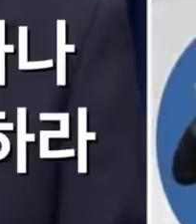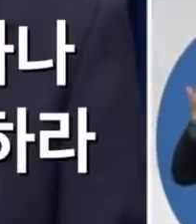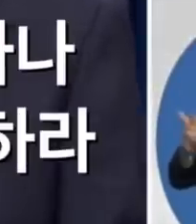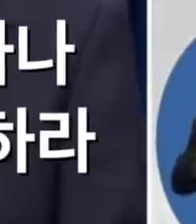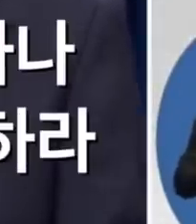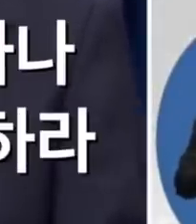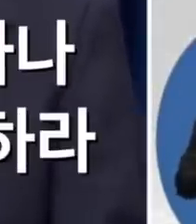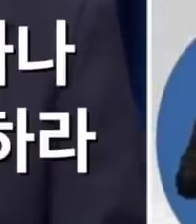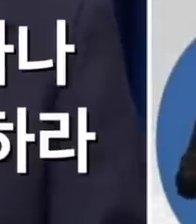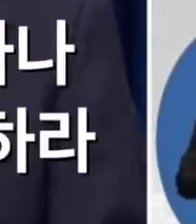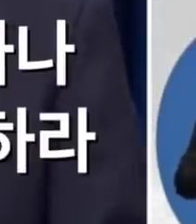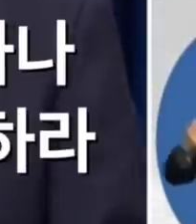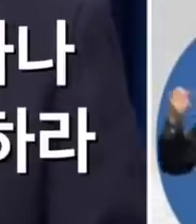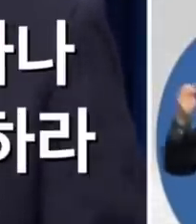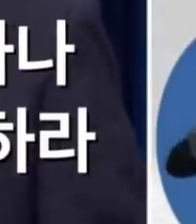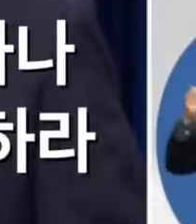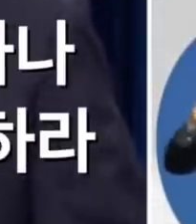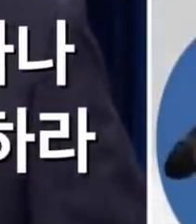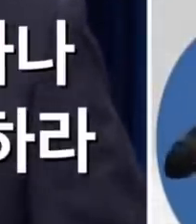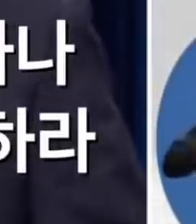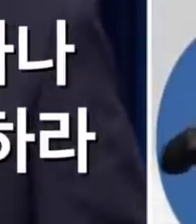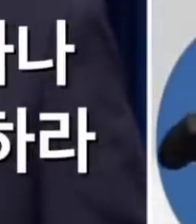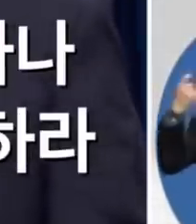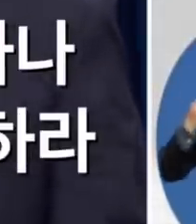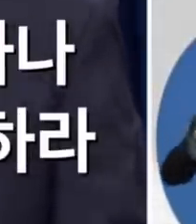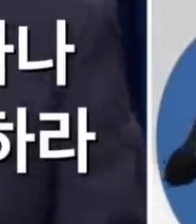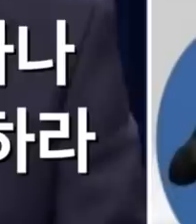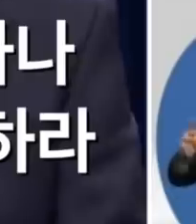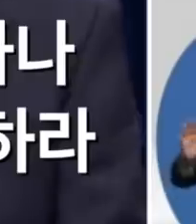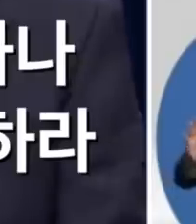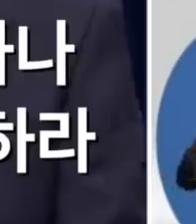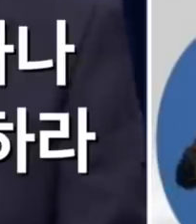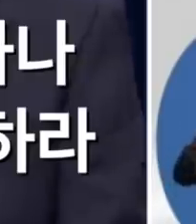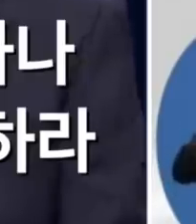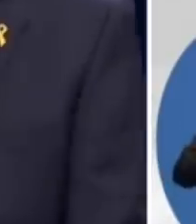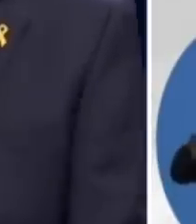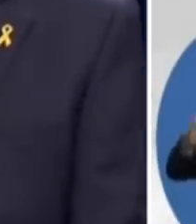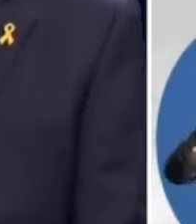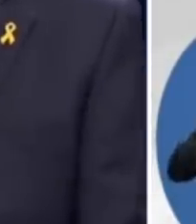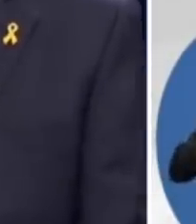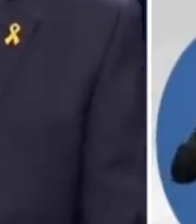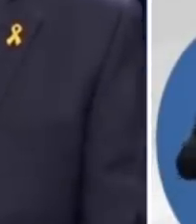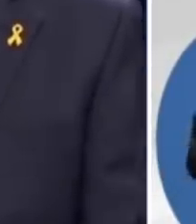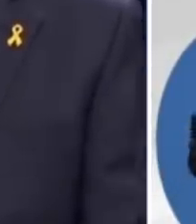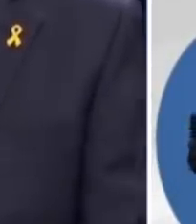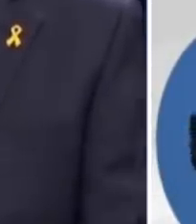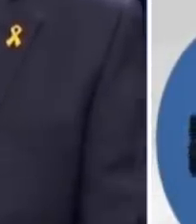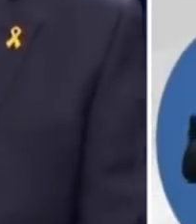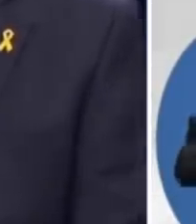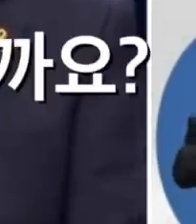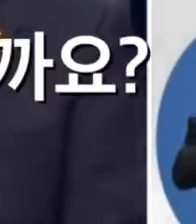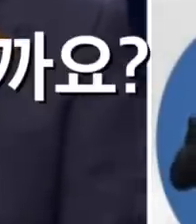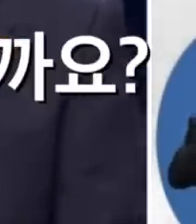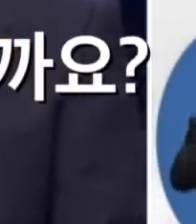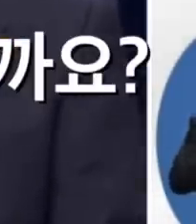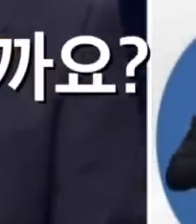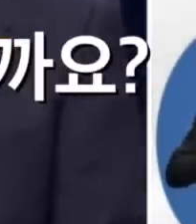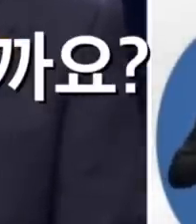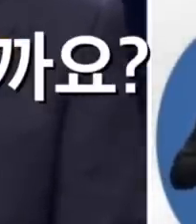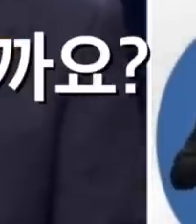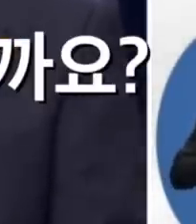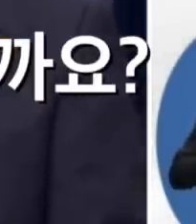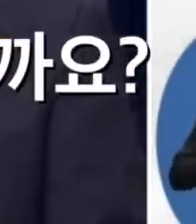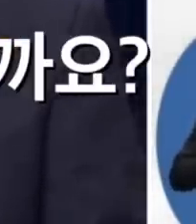그 SNS 왜 자꾸 저를 걸고 들어가세요? 아니면 아니라고 그냥 말씀을 하십시오. 예. SNS뿐만 아닙니다.